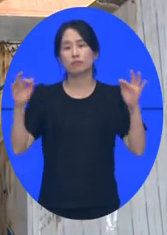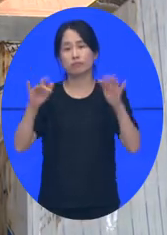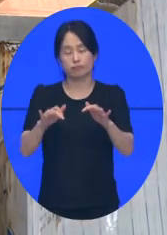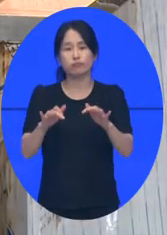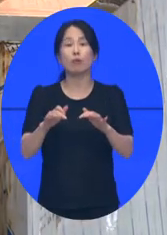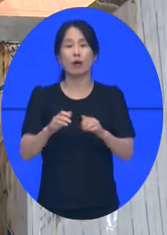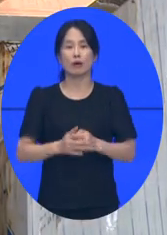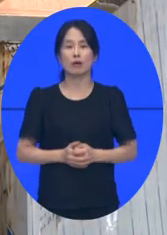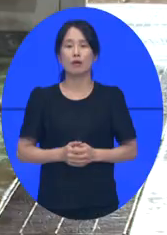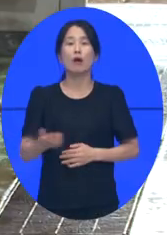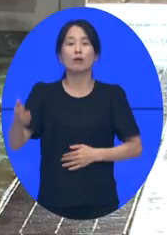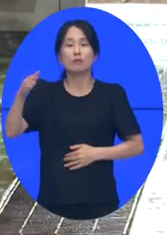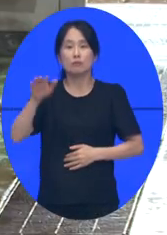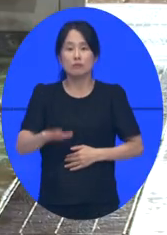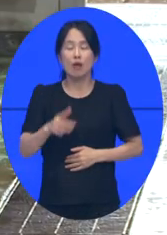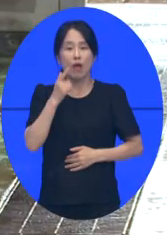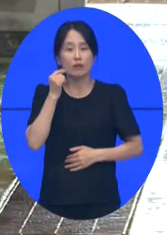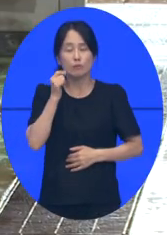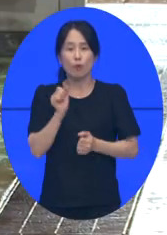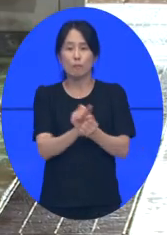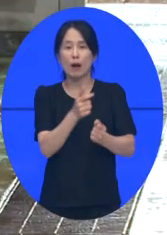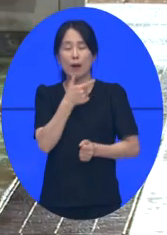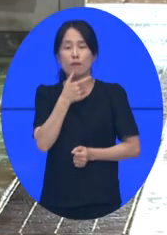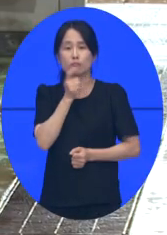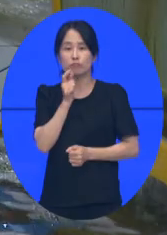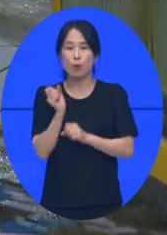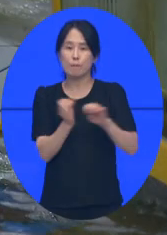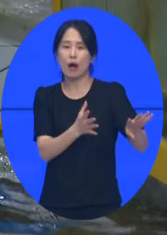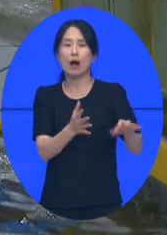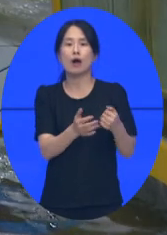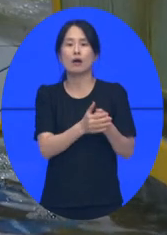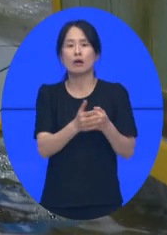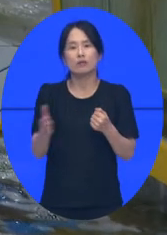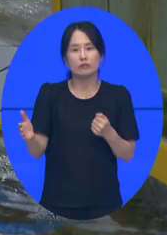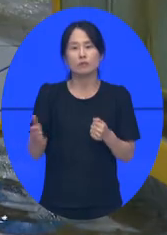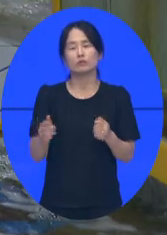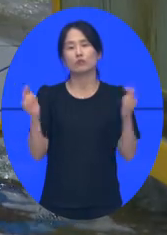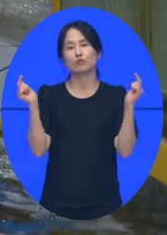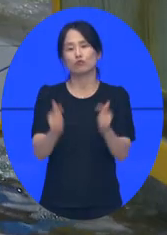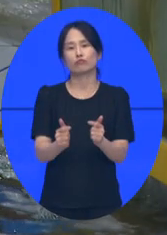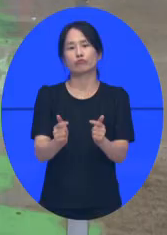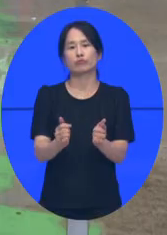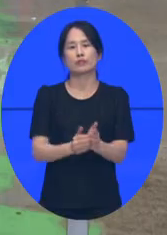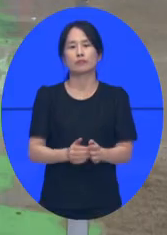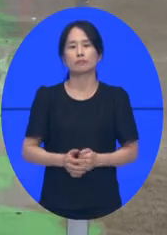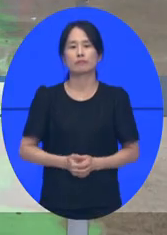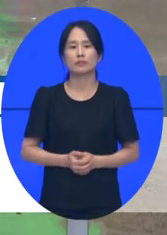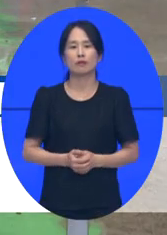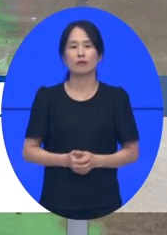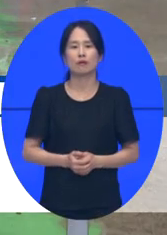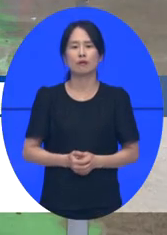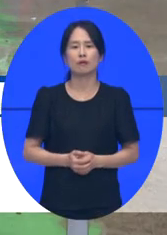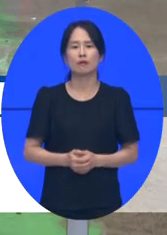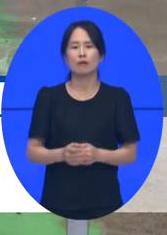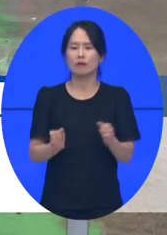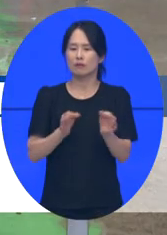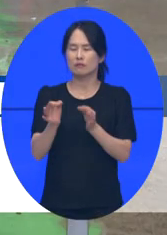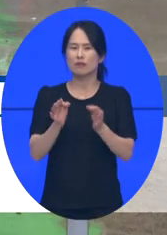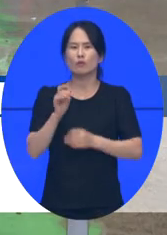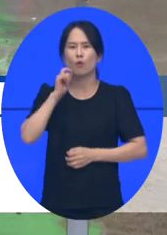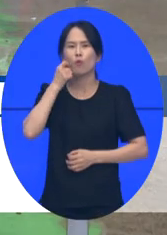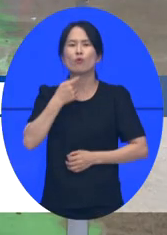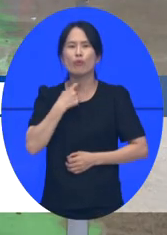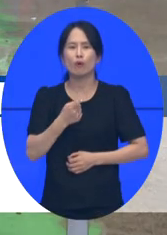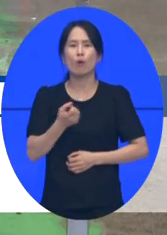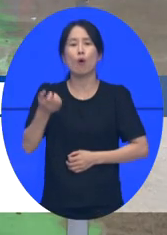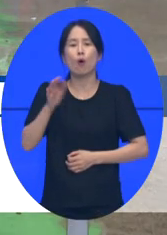곳입니다. 하지만 일본의 후쿠시마 오염수 방류 탓에 눈에 띄게 한산한 모습입니다. 그렇지 않아도 장사가